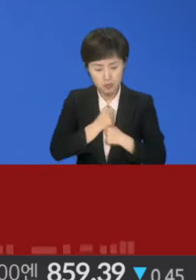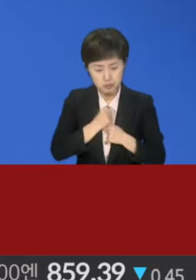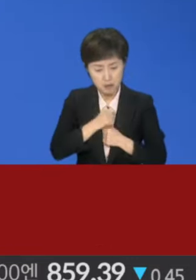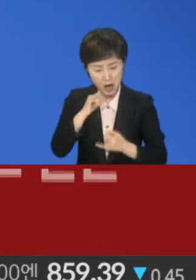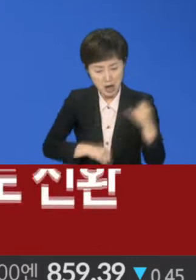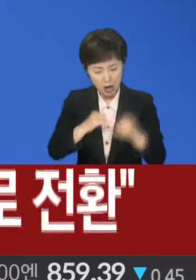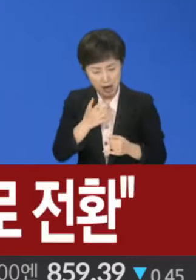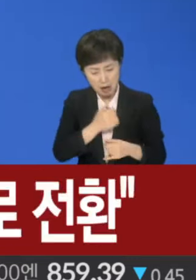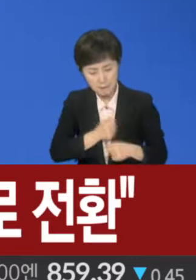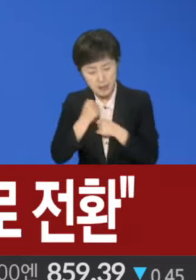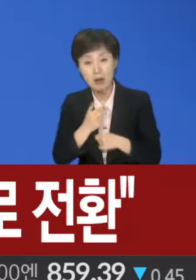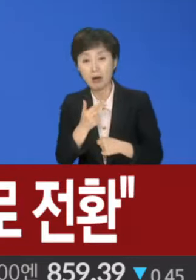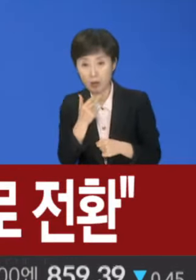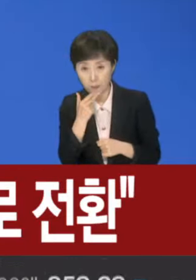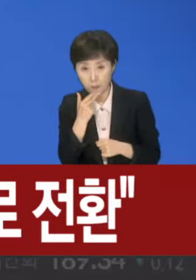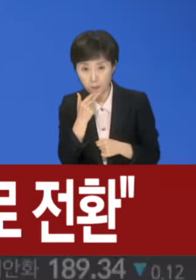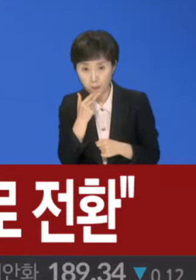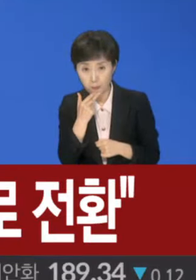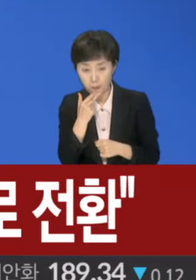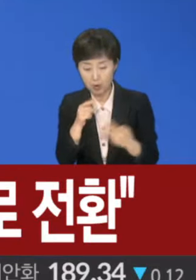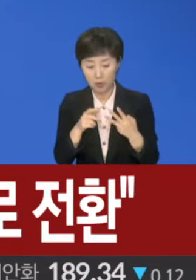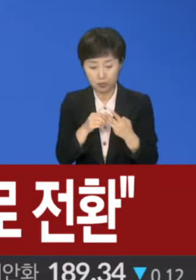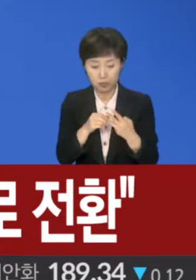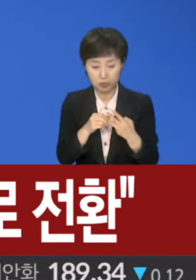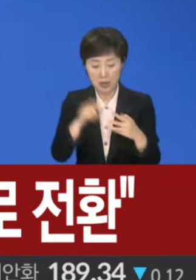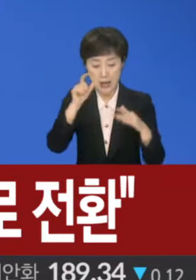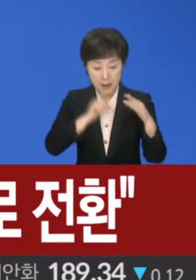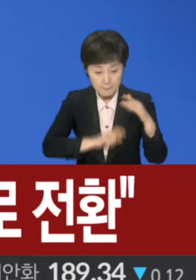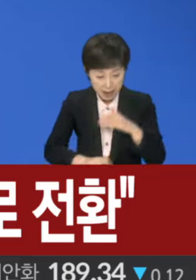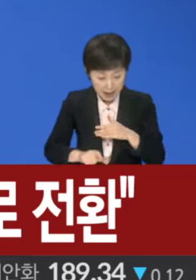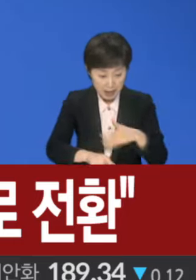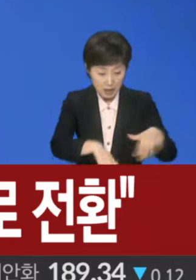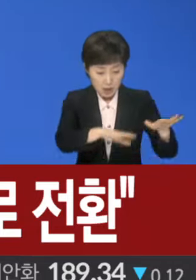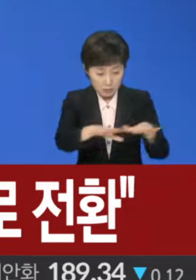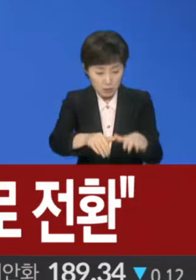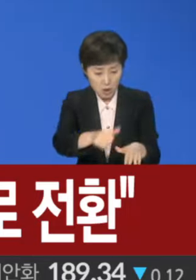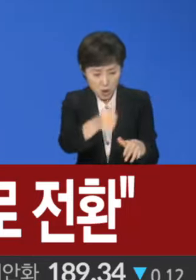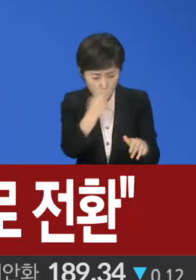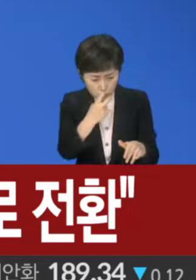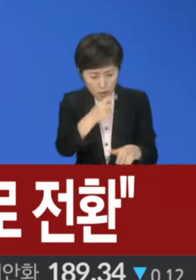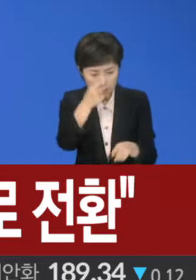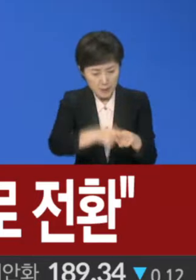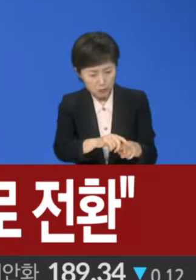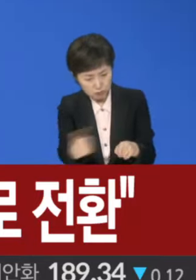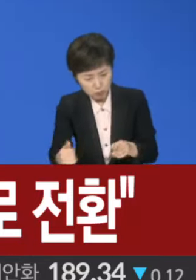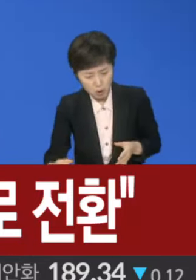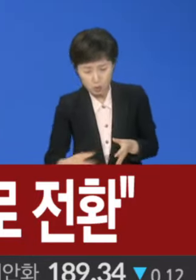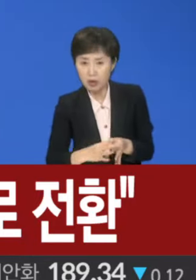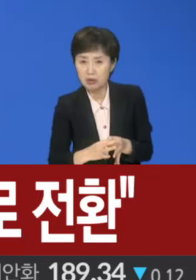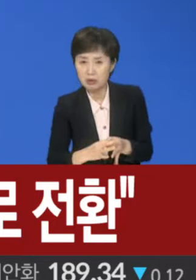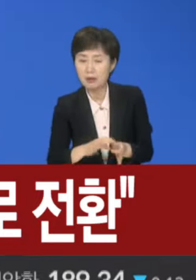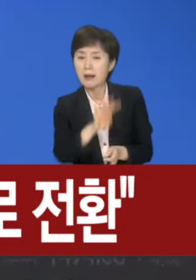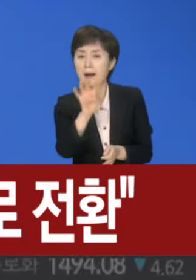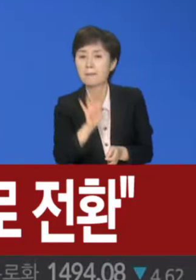보기 어렵고 이와 다음날 수중추색으로 인한 사망의 결과 사이에 인과관계 또한 있다고 보기 어렵습니다.